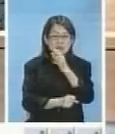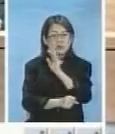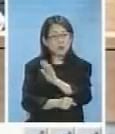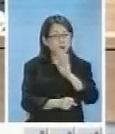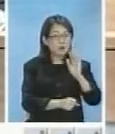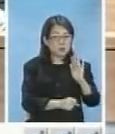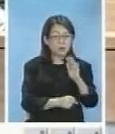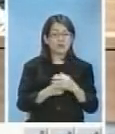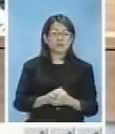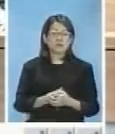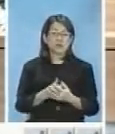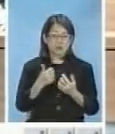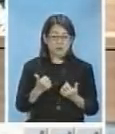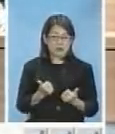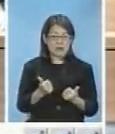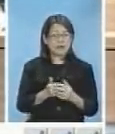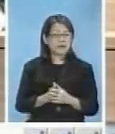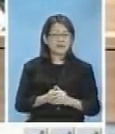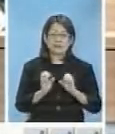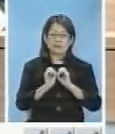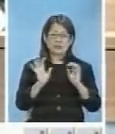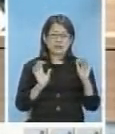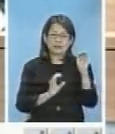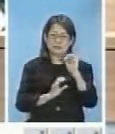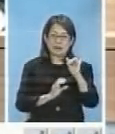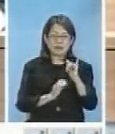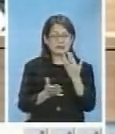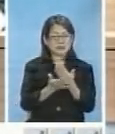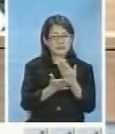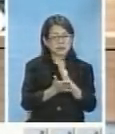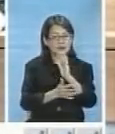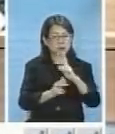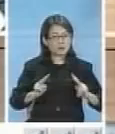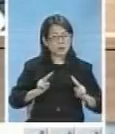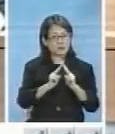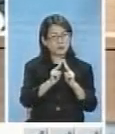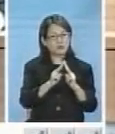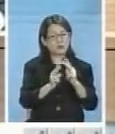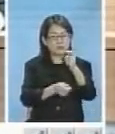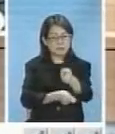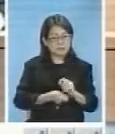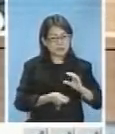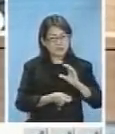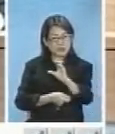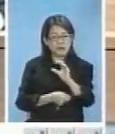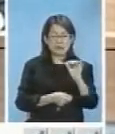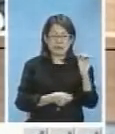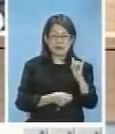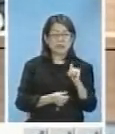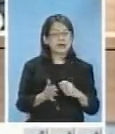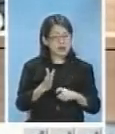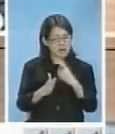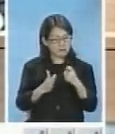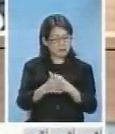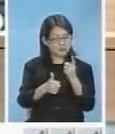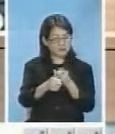านี้ยังไม่ได้รับการยืนยันหรือจัดงบประมาณจากกระทรวงเกษตรและสหกรณ์เลยจึงเป็นเหตุผลประการที่1ครับที่ผม